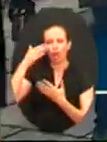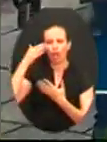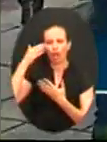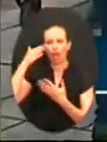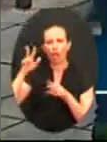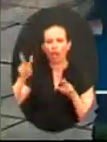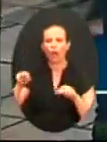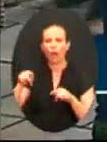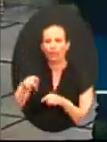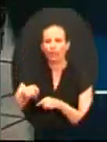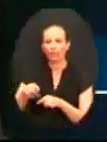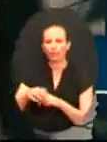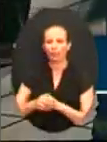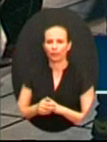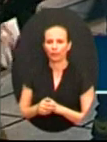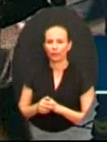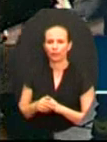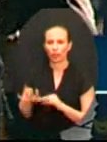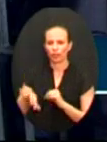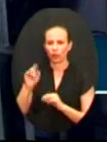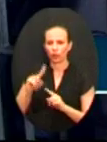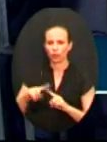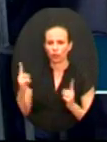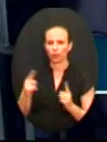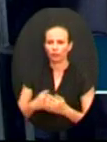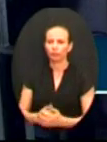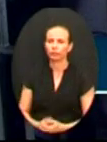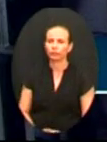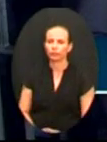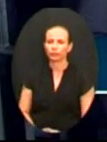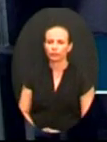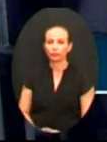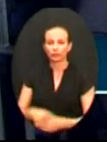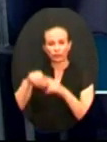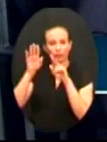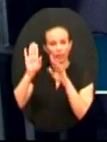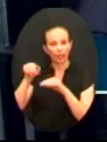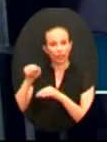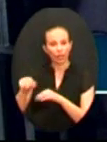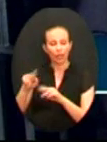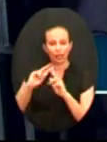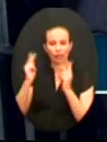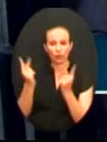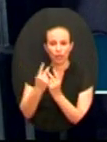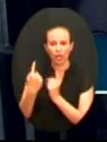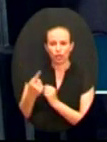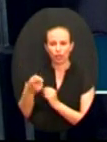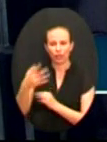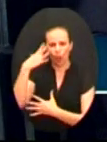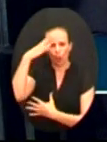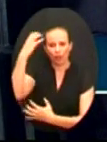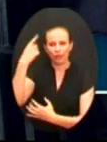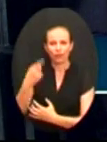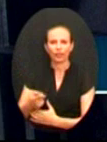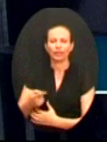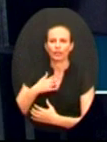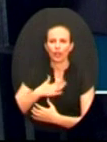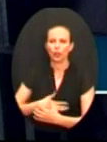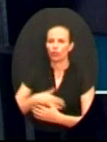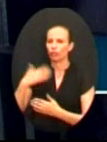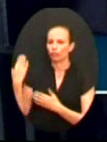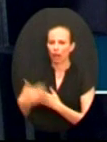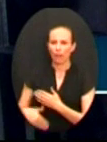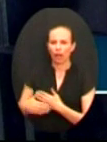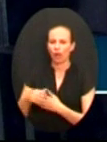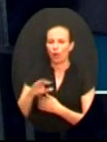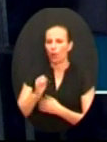של שונות או נבחרות שונות. גם אתה, יש לך קבוצה אחת שאתה אוהד ורוצה שתגיע לגמר, או